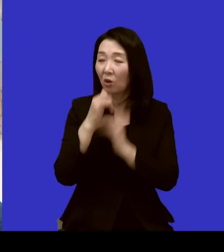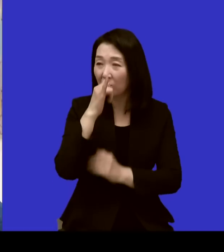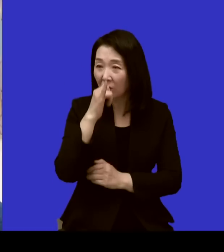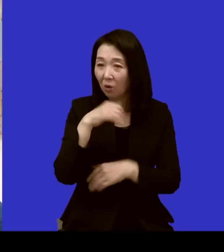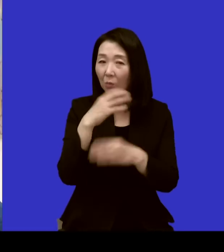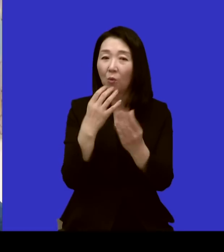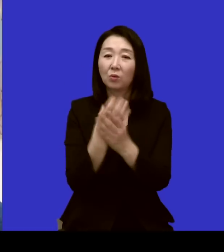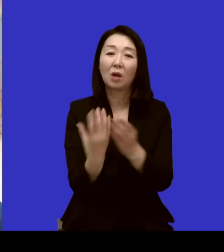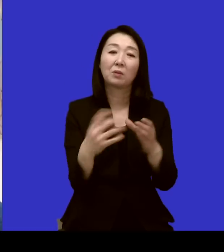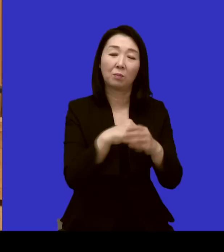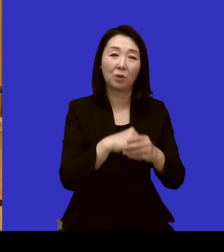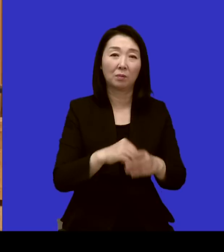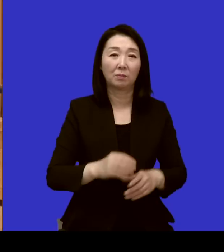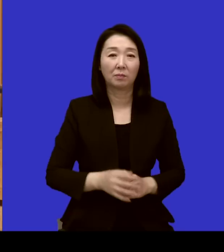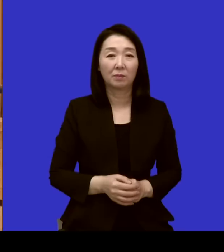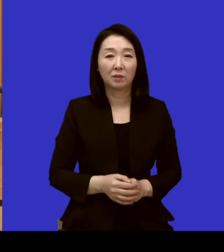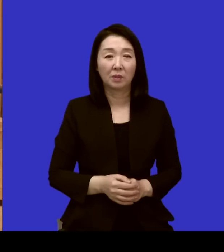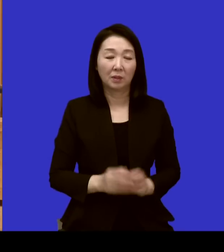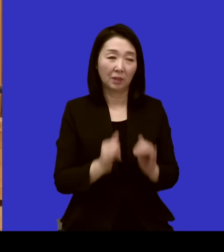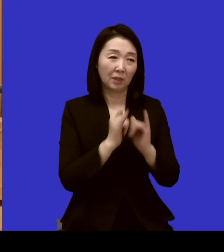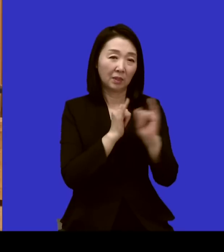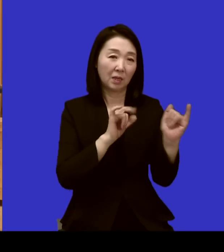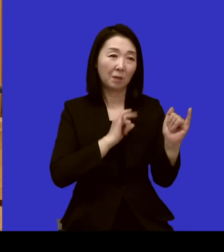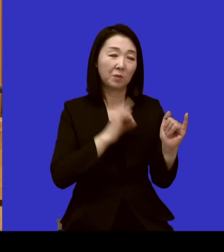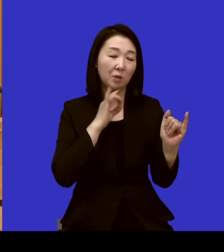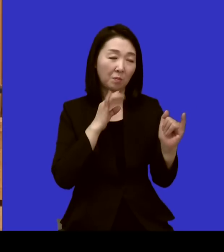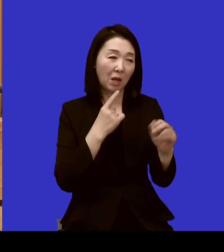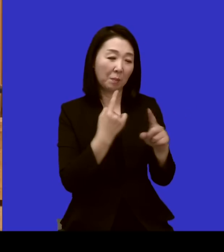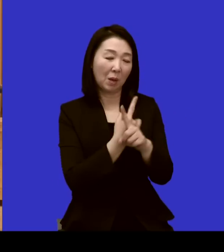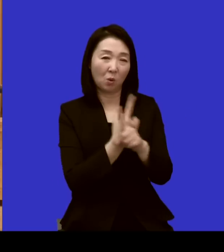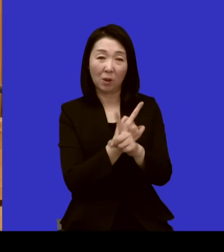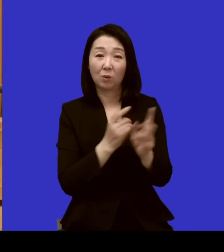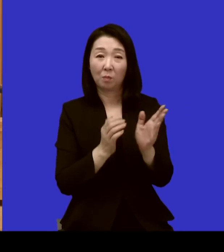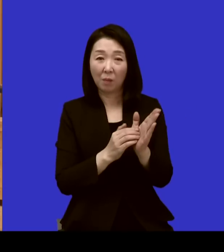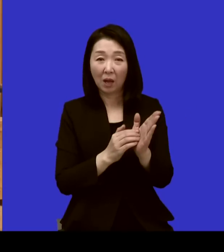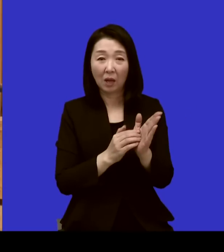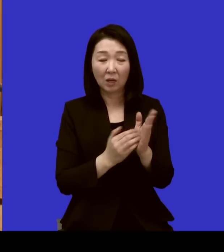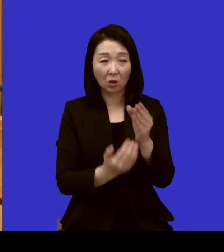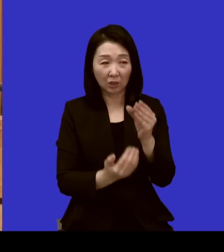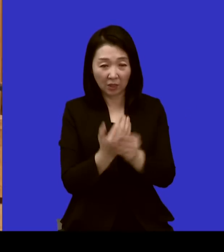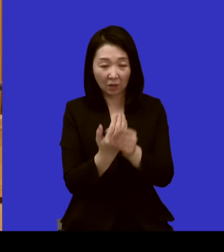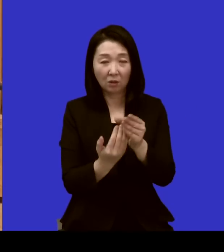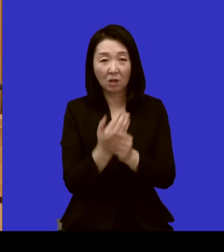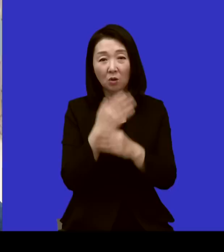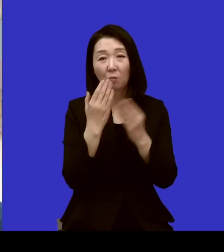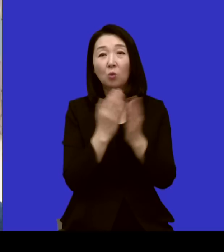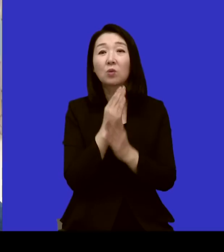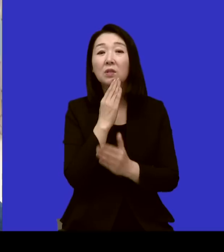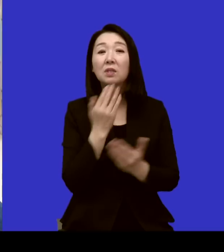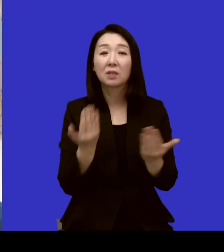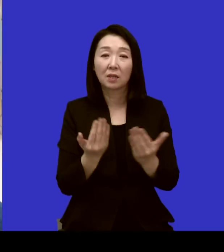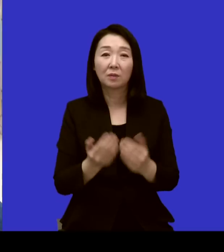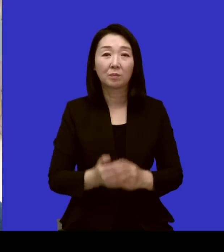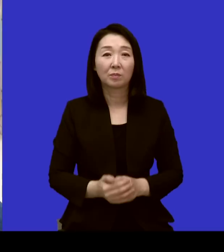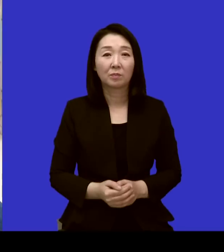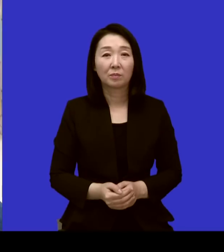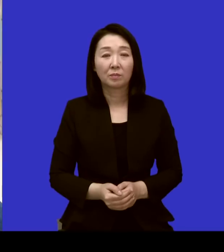같이 녹여냈어요. 그러니까 등장 인물만 뭐 이렇게, 네, 이렇게 지어서 맞습니다. 붙였을 네. 뿐이고 네. 거기에 일어나는 사건들은 전부 실제 일이었네요.